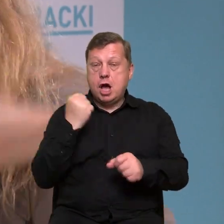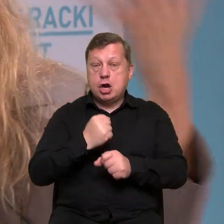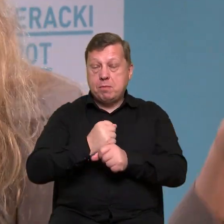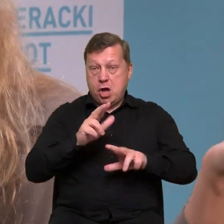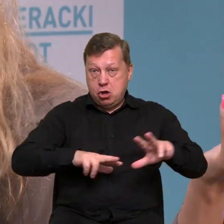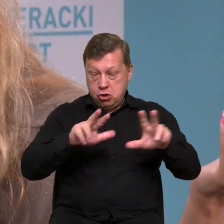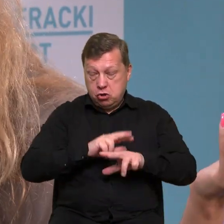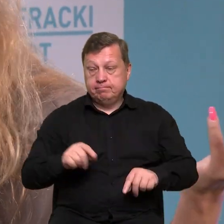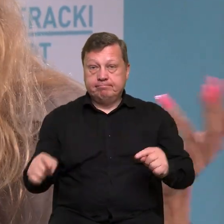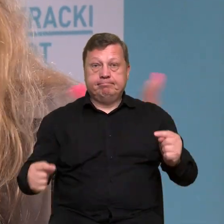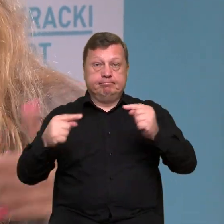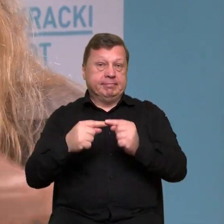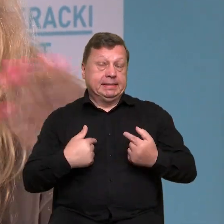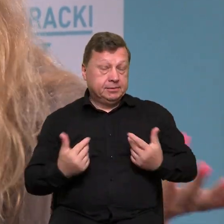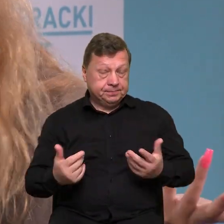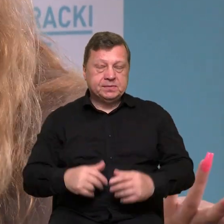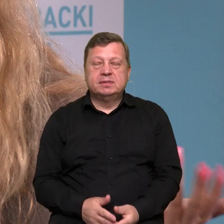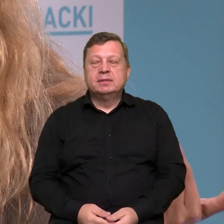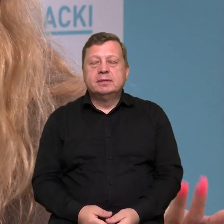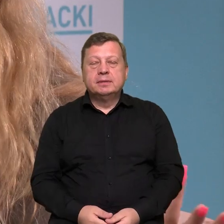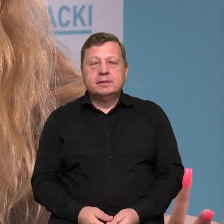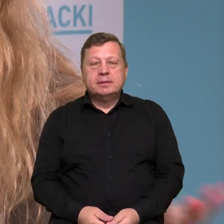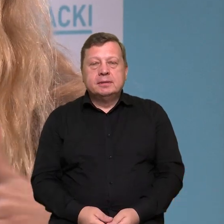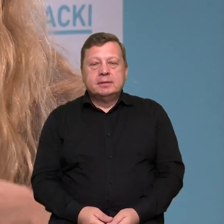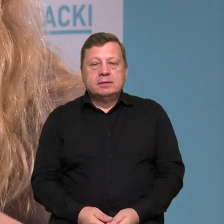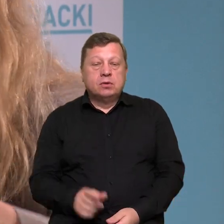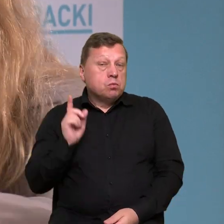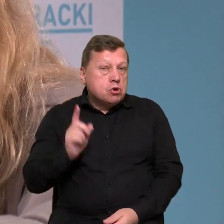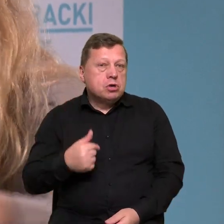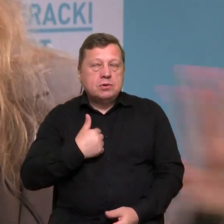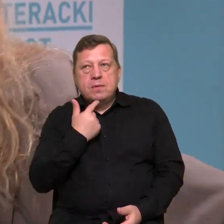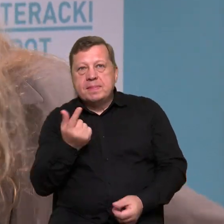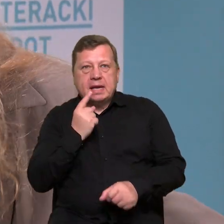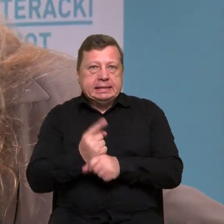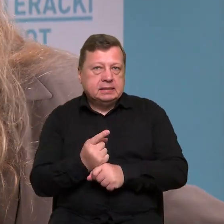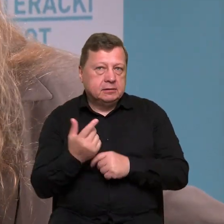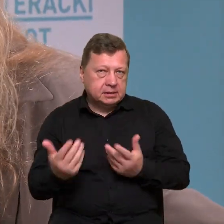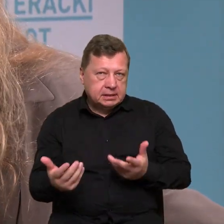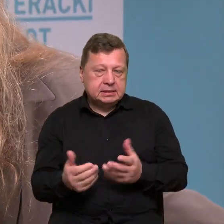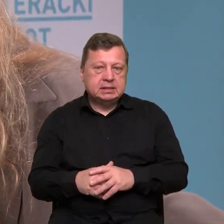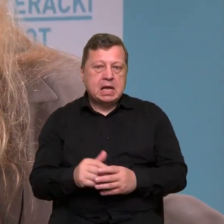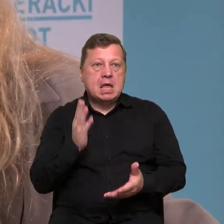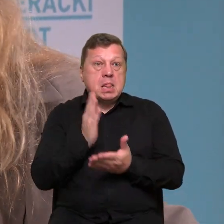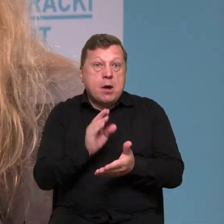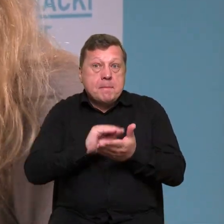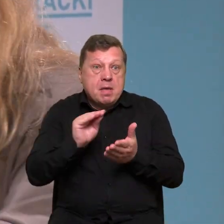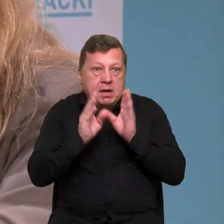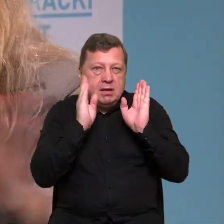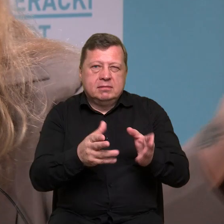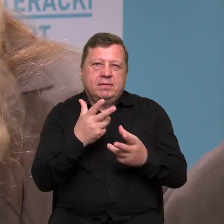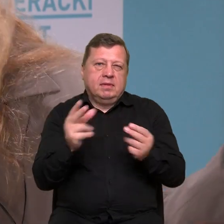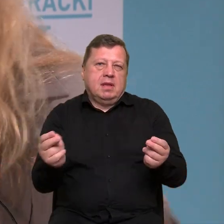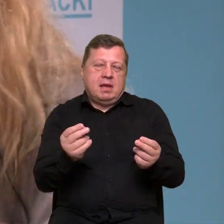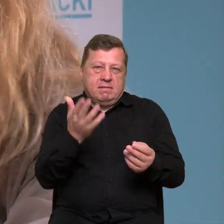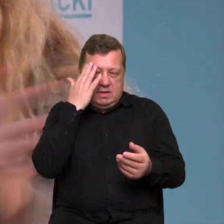robotniczej rodziny. No, musiałem jakąś decyzję podjąć. Nie mogę tylko pisać, bo bym nie